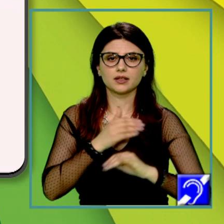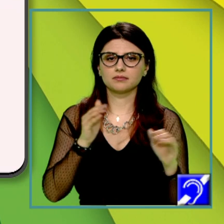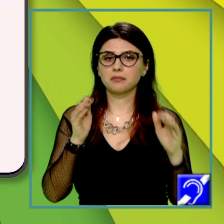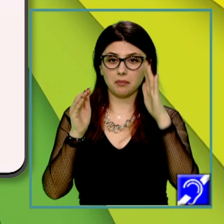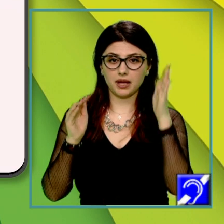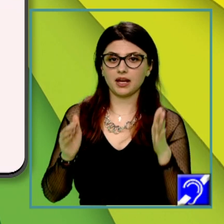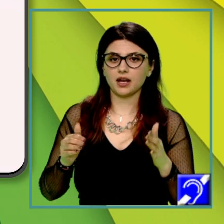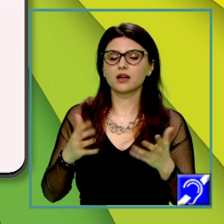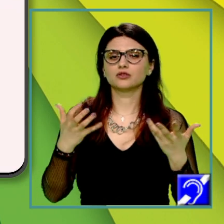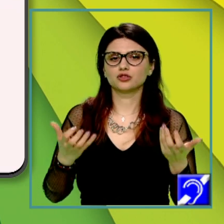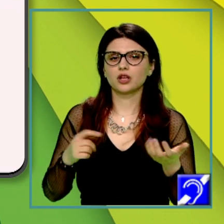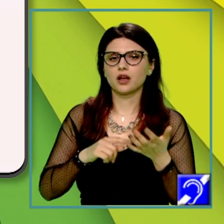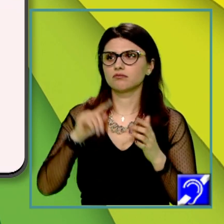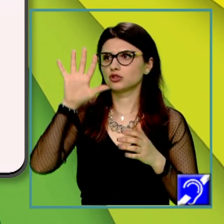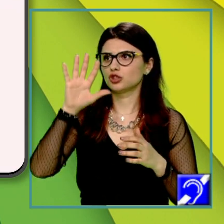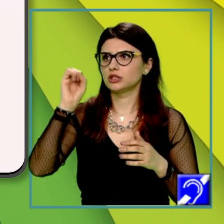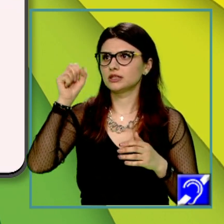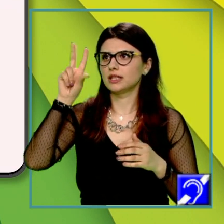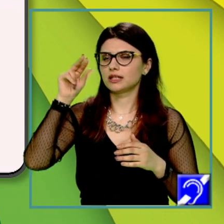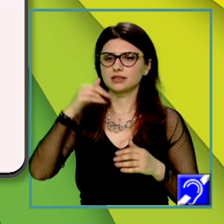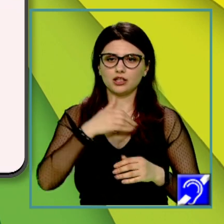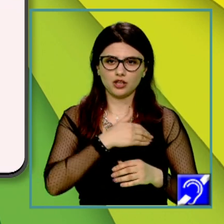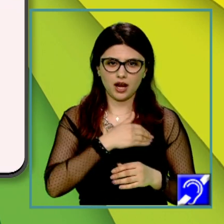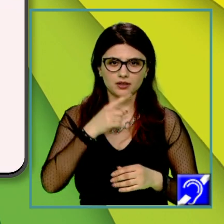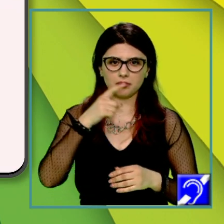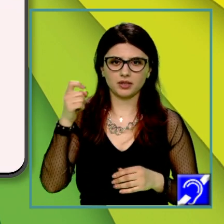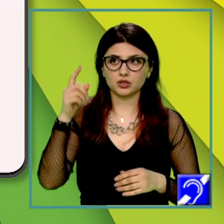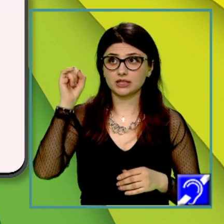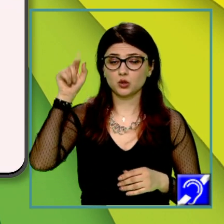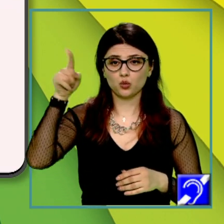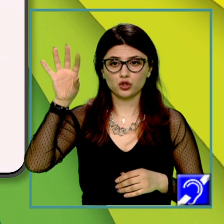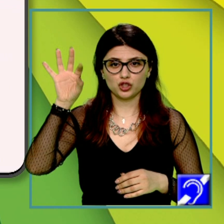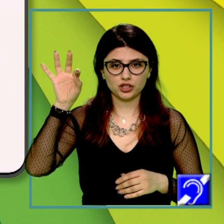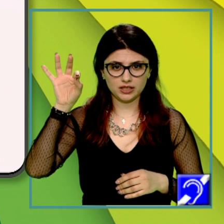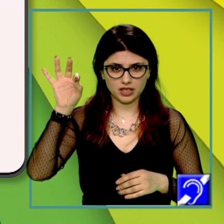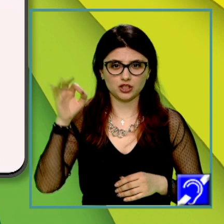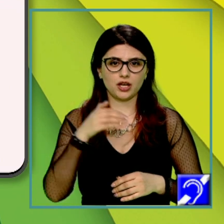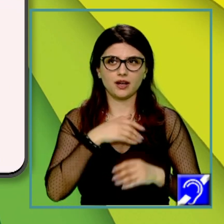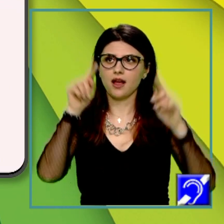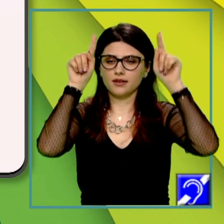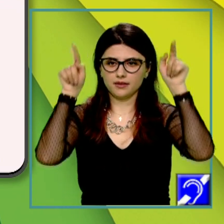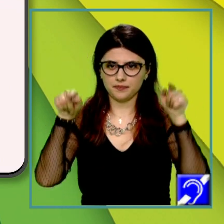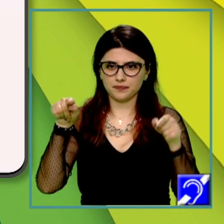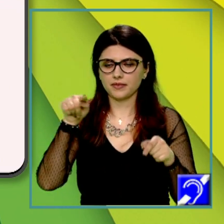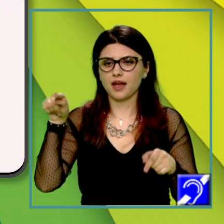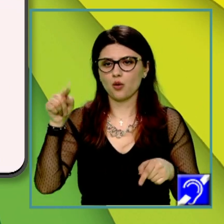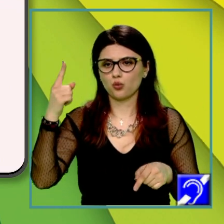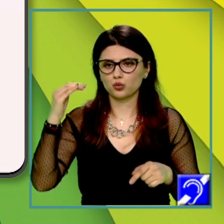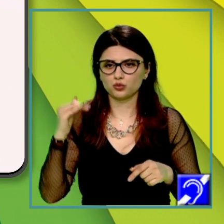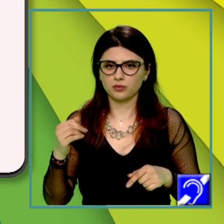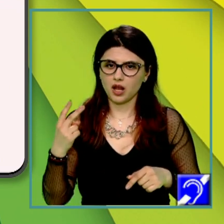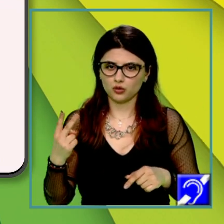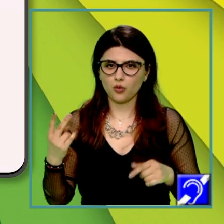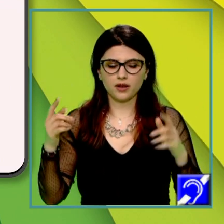cinci sinus de 30 de grade minus sinus de 150 de grade este egal cu 1 supra 2 pe